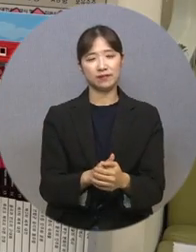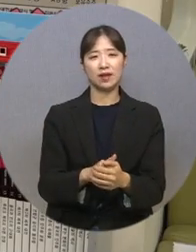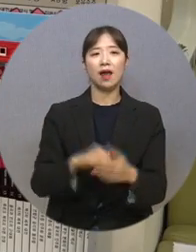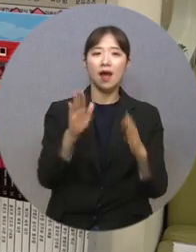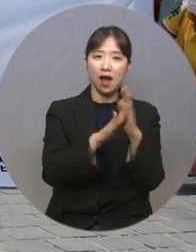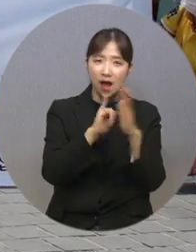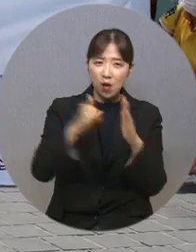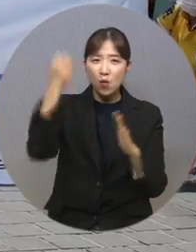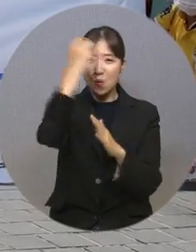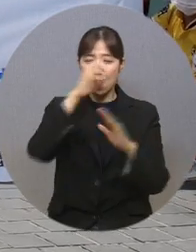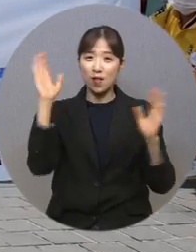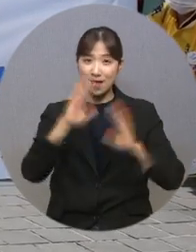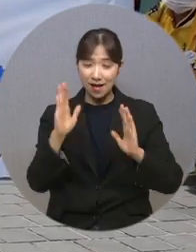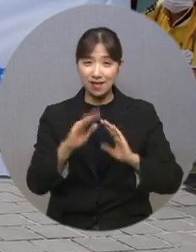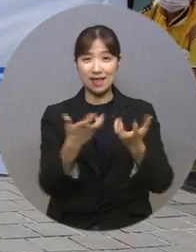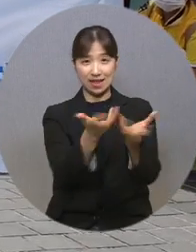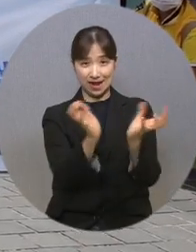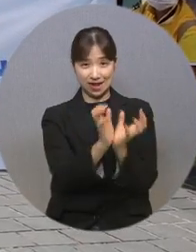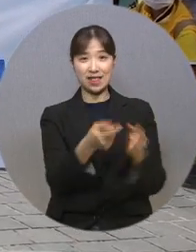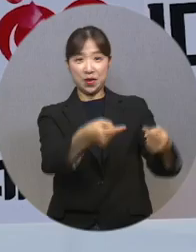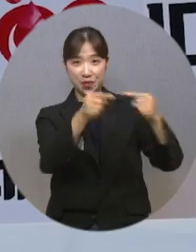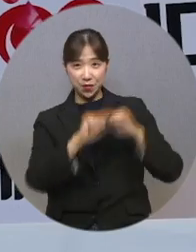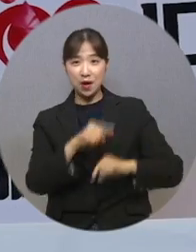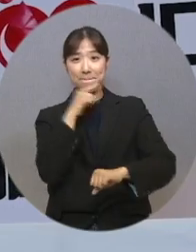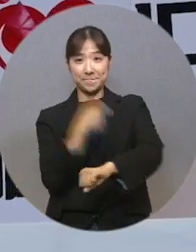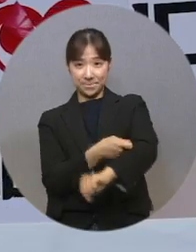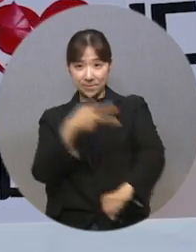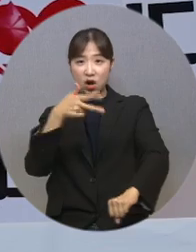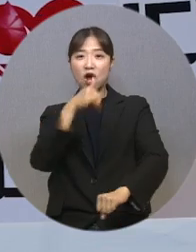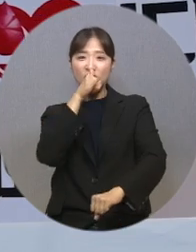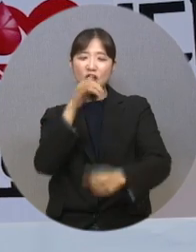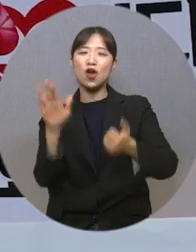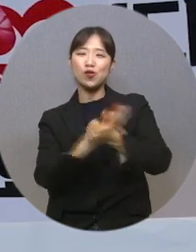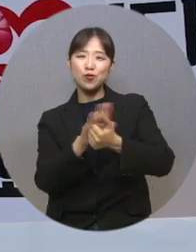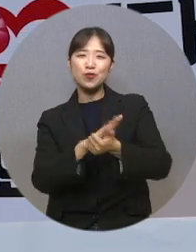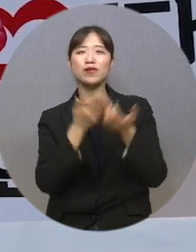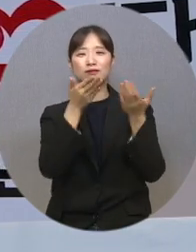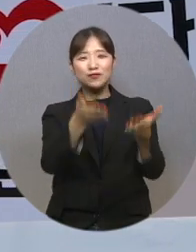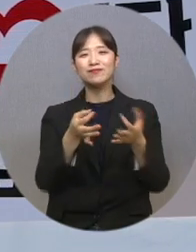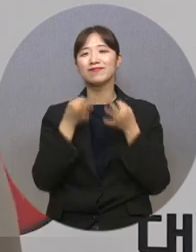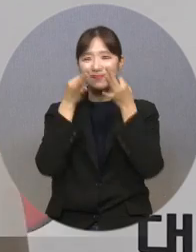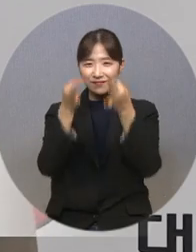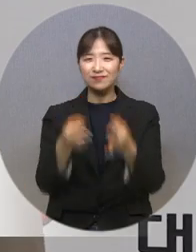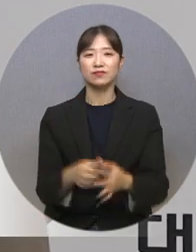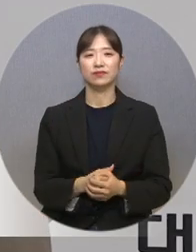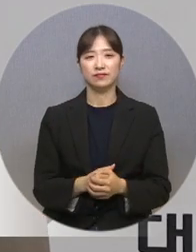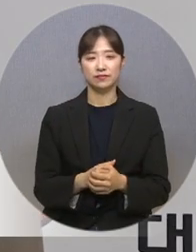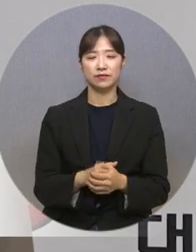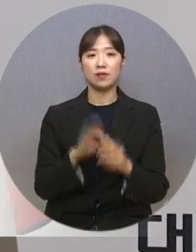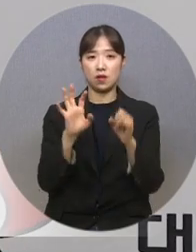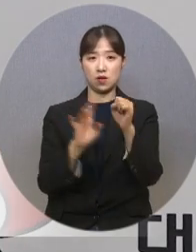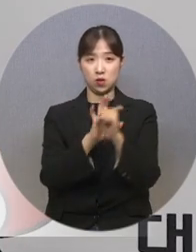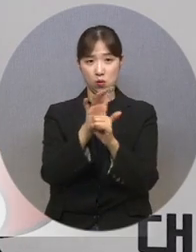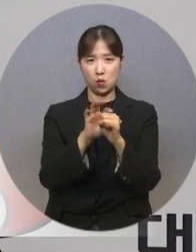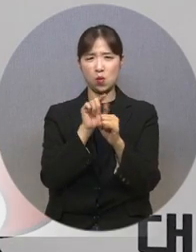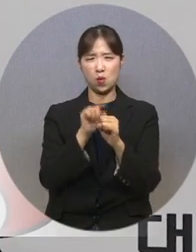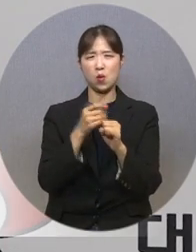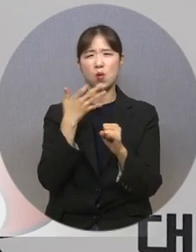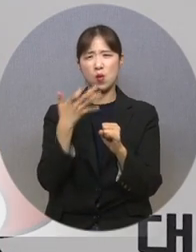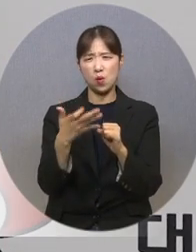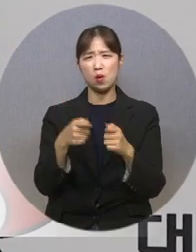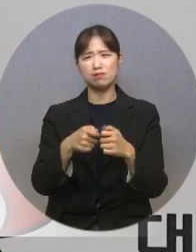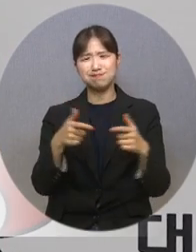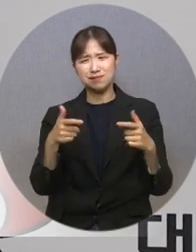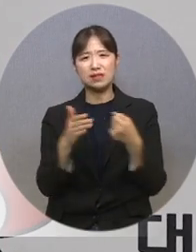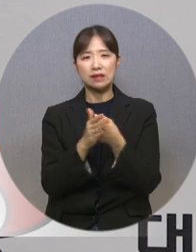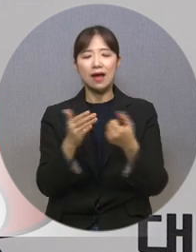고등학생 대상으로 단체 헌혈 프로모션을 진행하는 등 헌혈량을 늘리기 위해서 노력하고 있습니다. 코로나가 확산됨으로 인해서